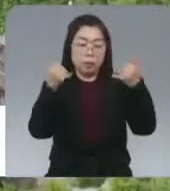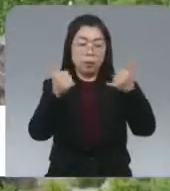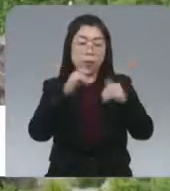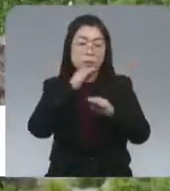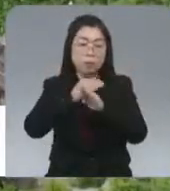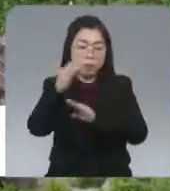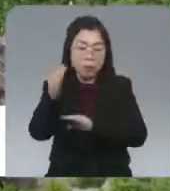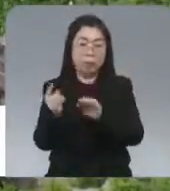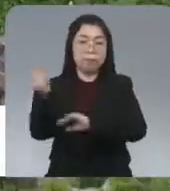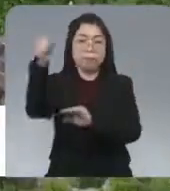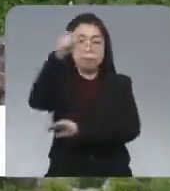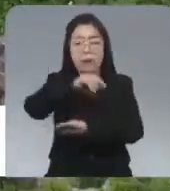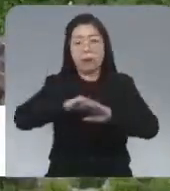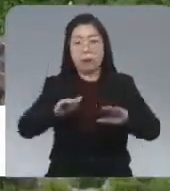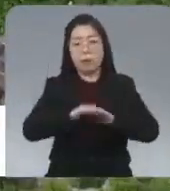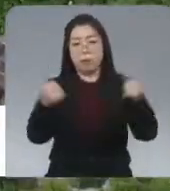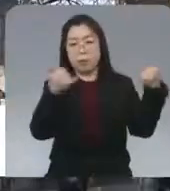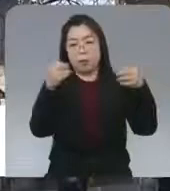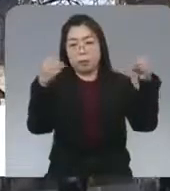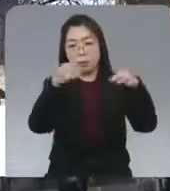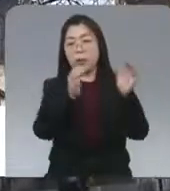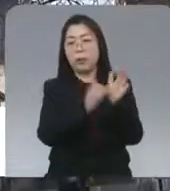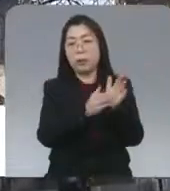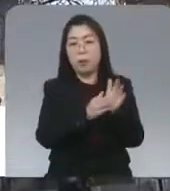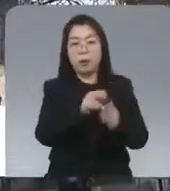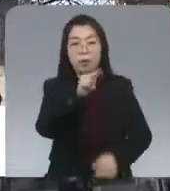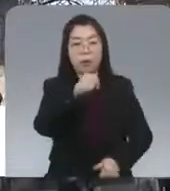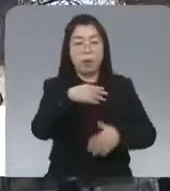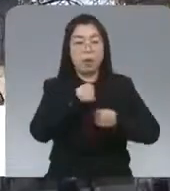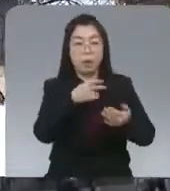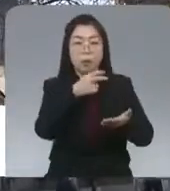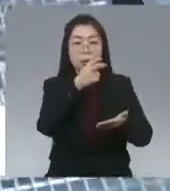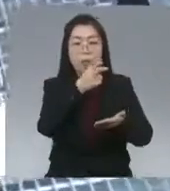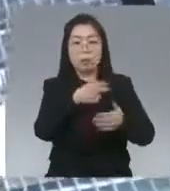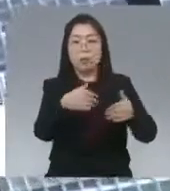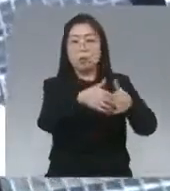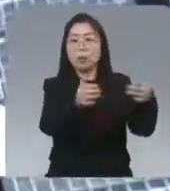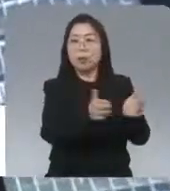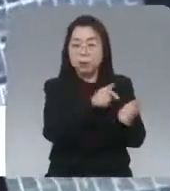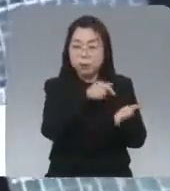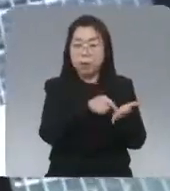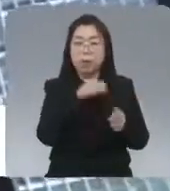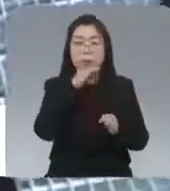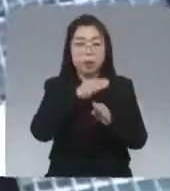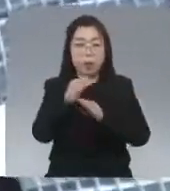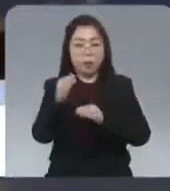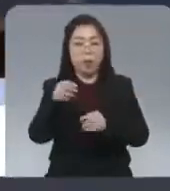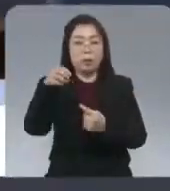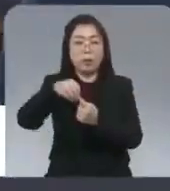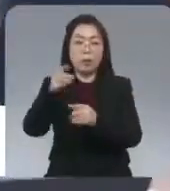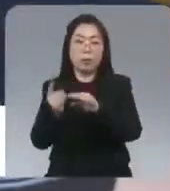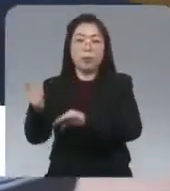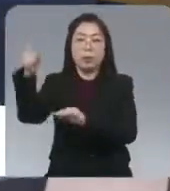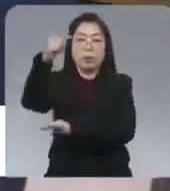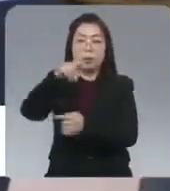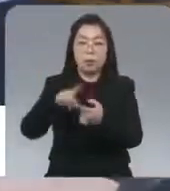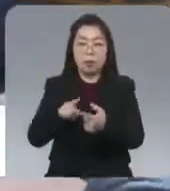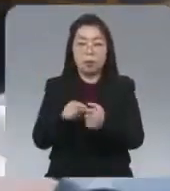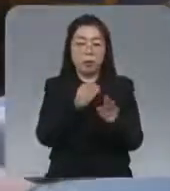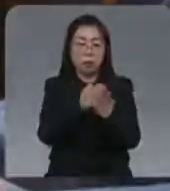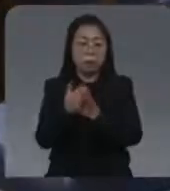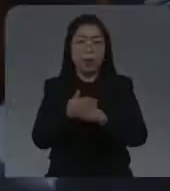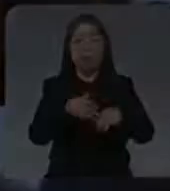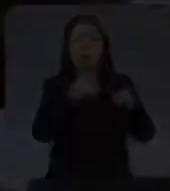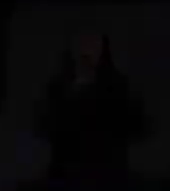diễn ra hội nghị Ngoại trưởng hàng Nhật nếu vậy đây sẽ là cuộc gặp trực tiếp đầu tiên của hai bộ trưởng kể từ sau khi Thủ tướng Nhật Bản khi sida